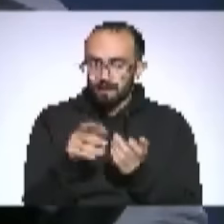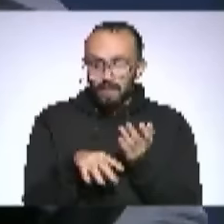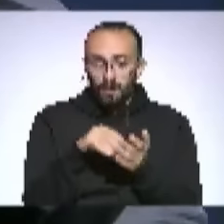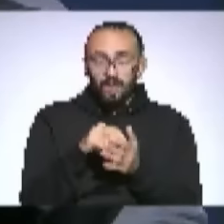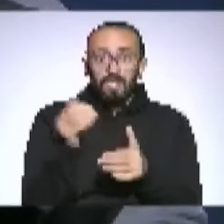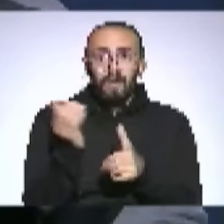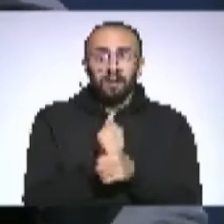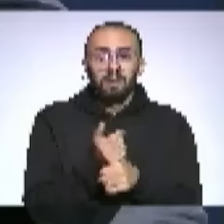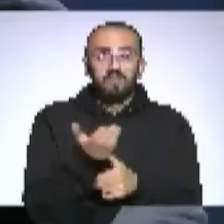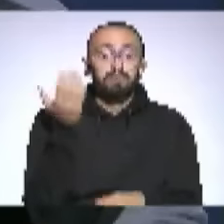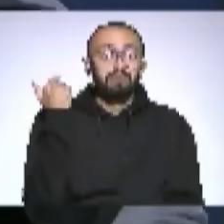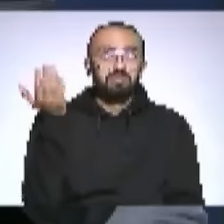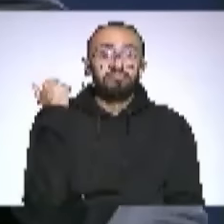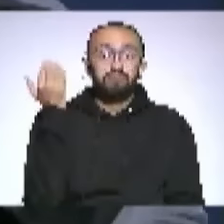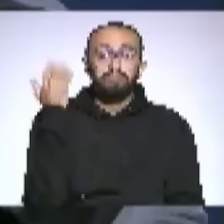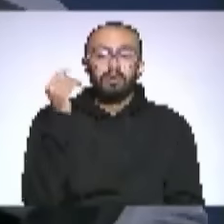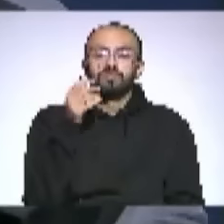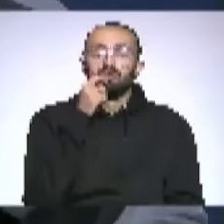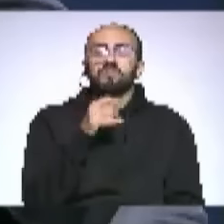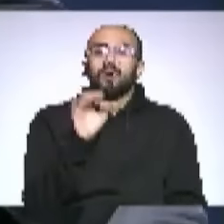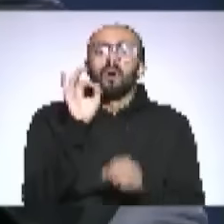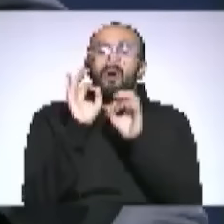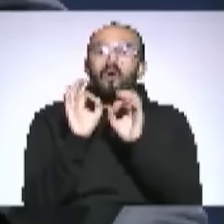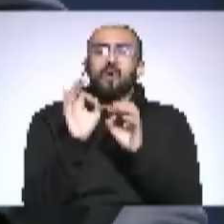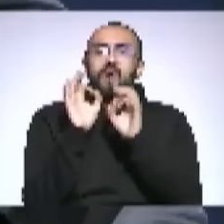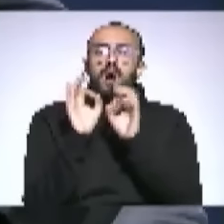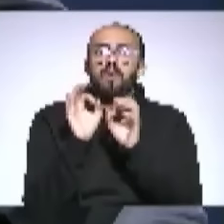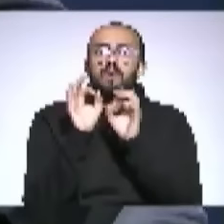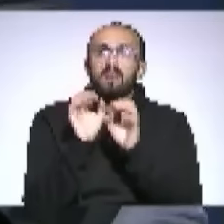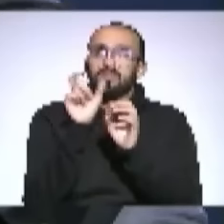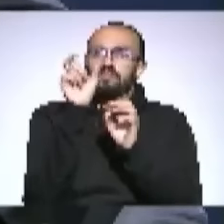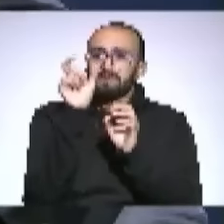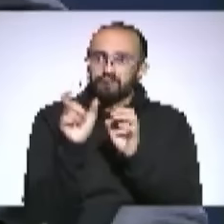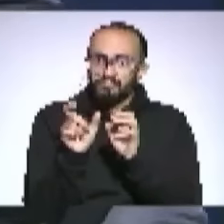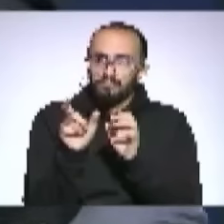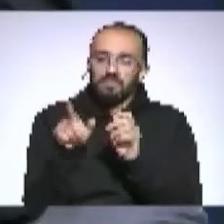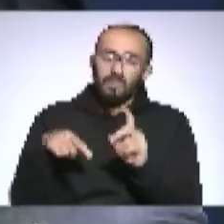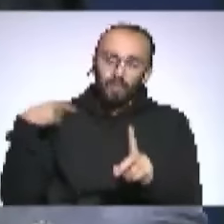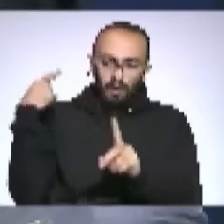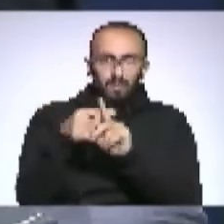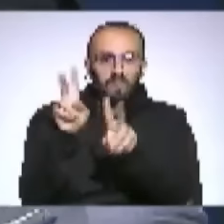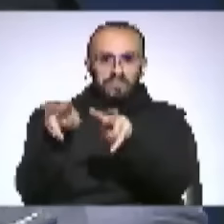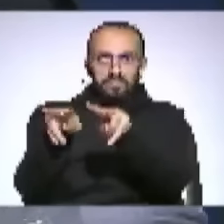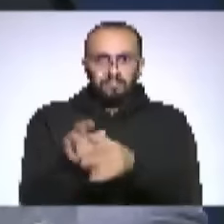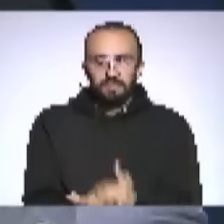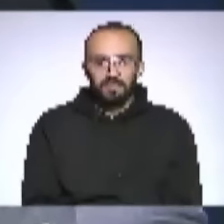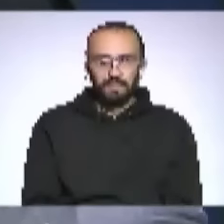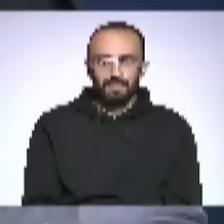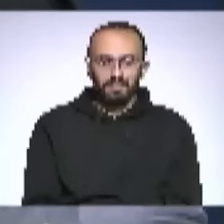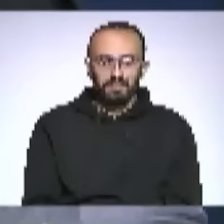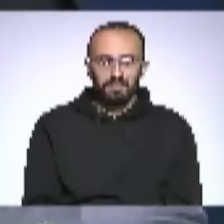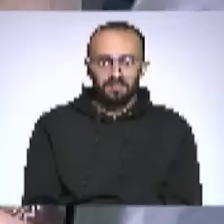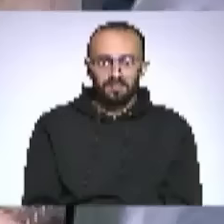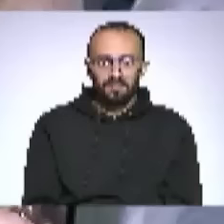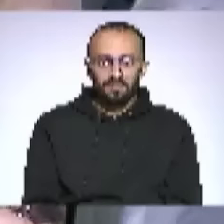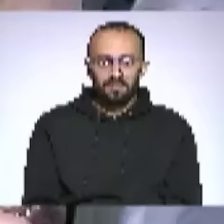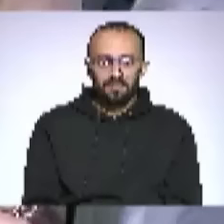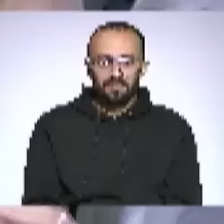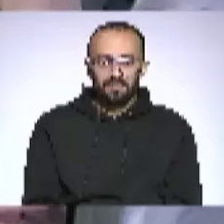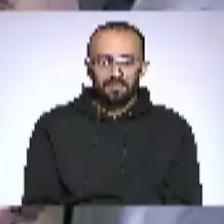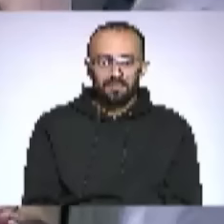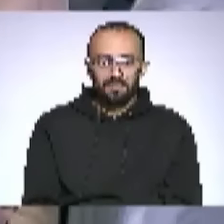وهسترتنا هو هو امس واليوم وبقول لك والى النهايه هيبقى كده طيب يعني انت